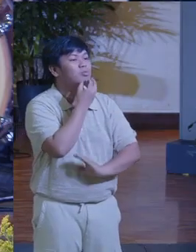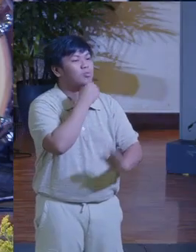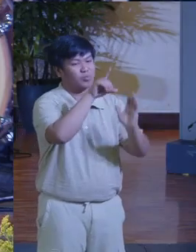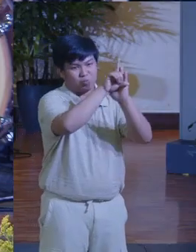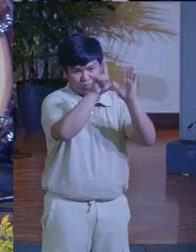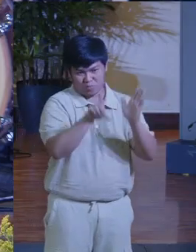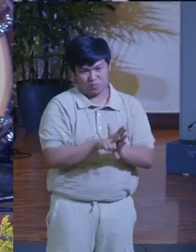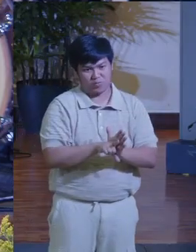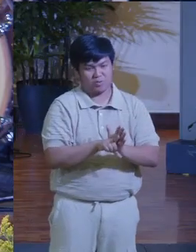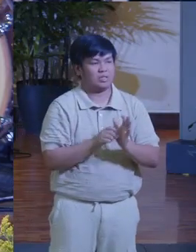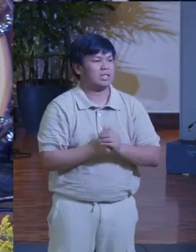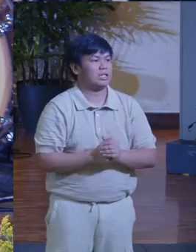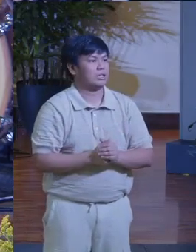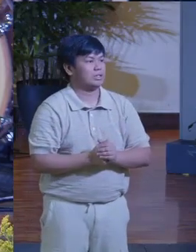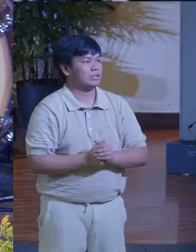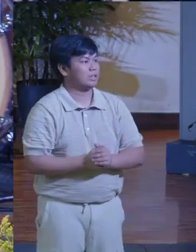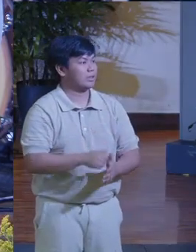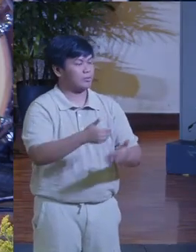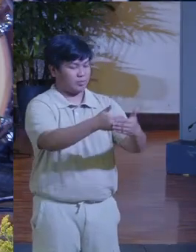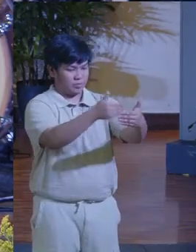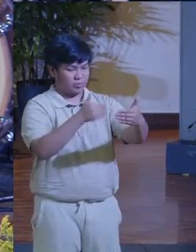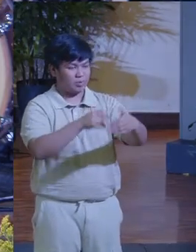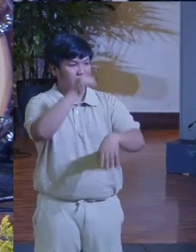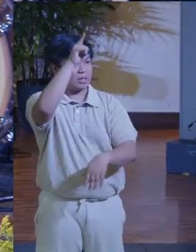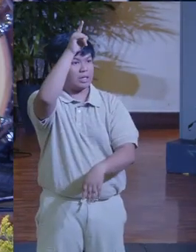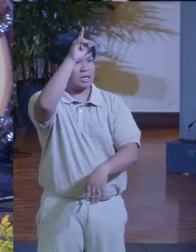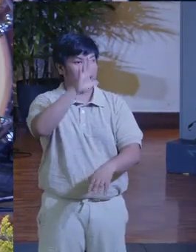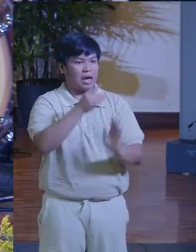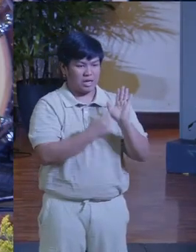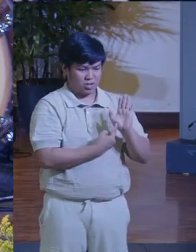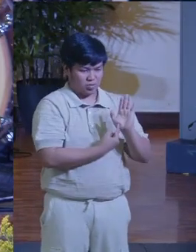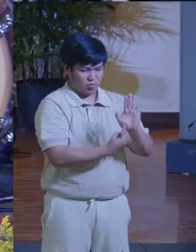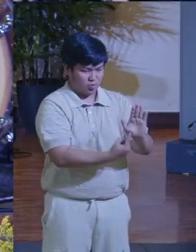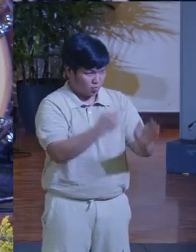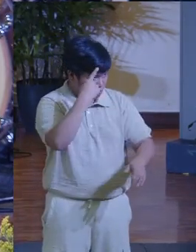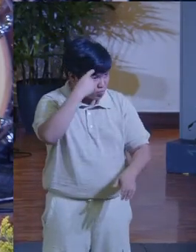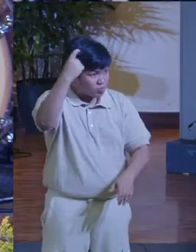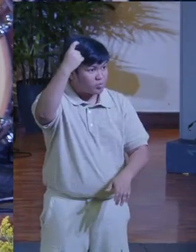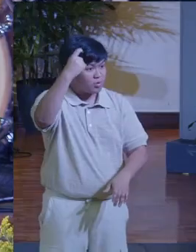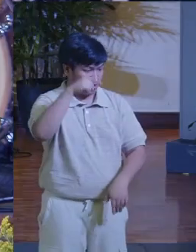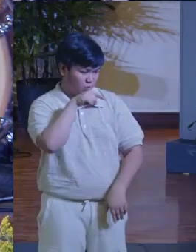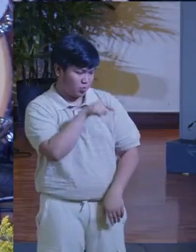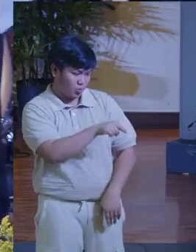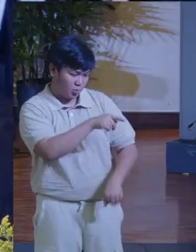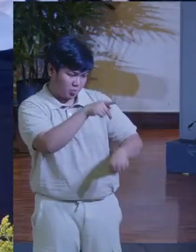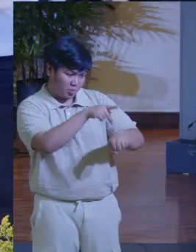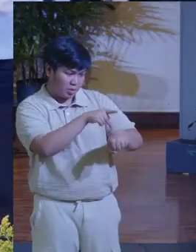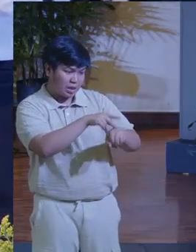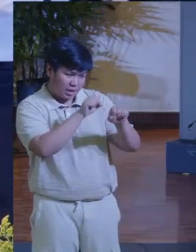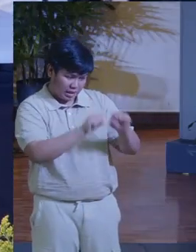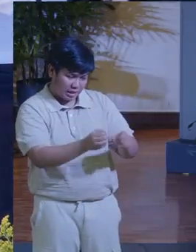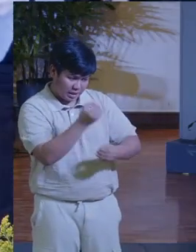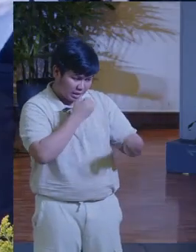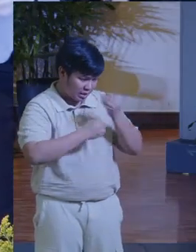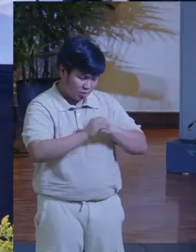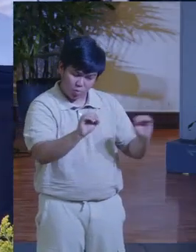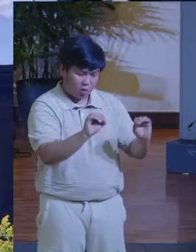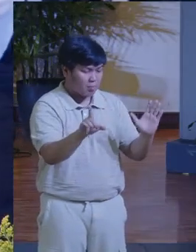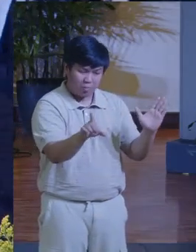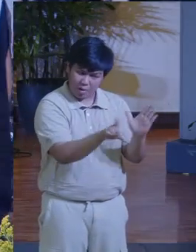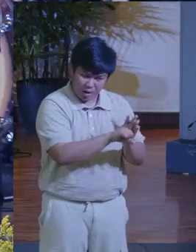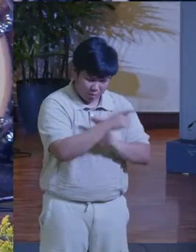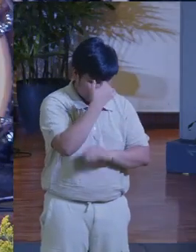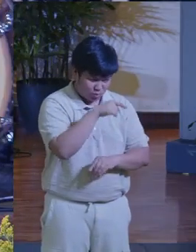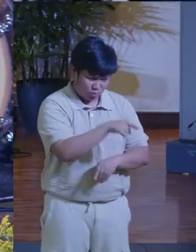Bago pa noon, ipinakita ng Diyos sa kanya sa pamamagitan ng isang vision na pwede niyang kainin ang lahat, wala nang bawal, sapagkat siya